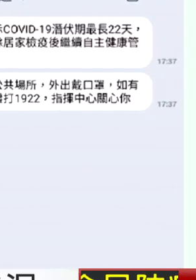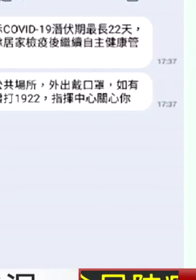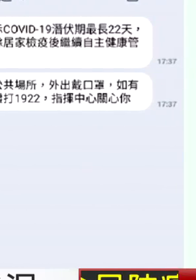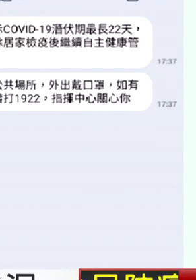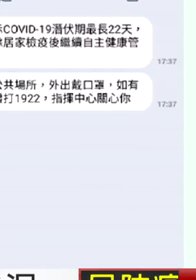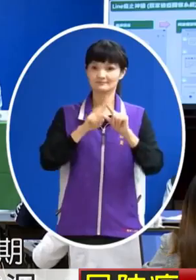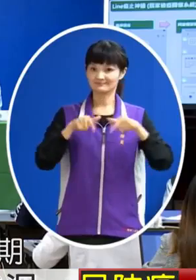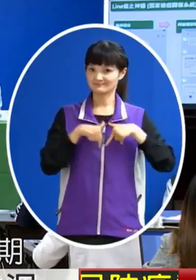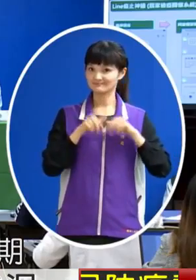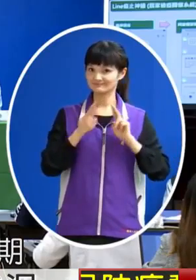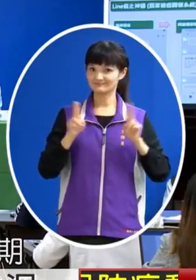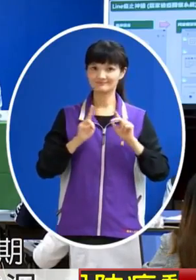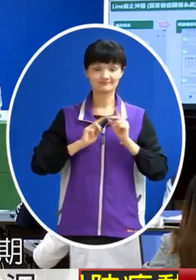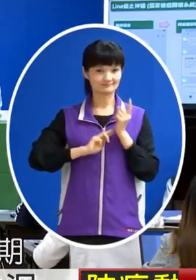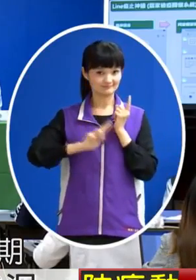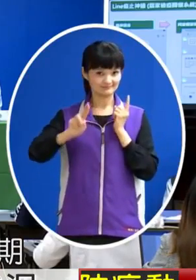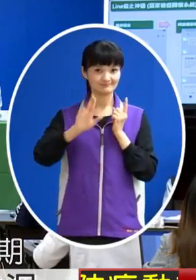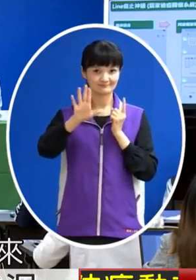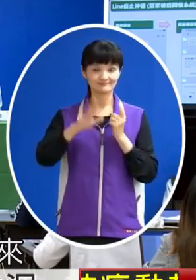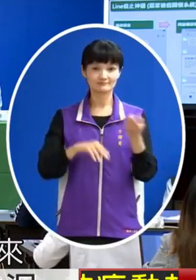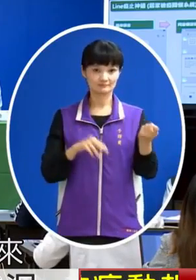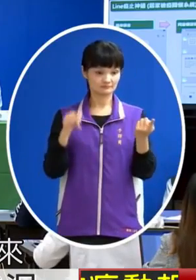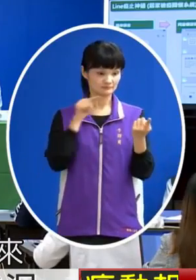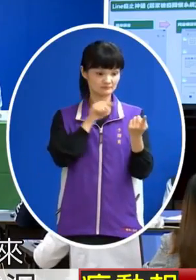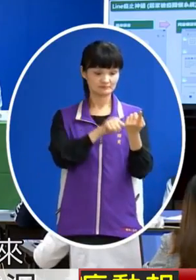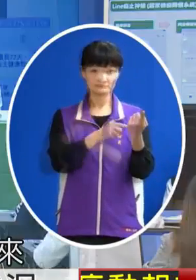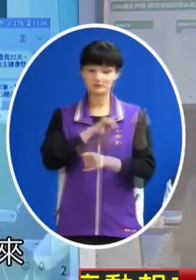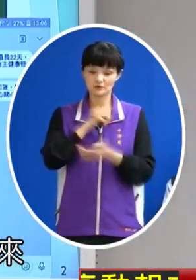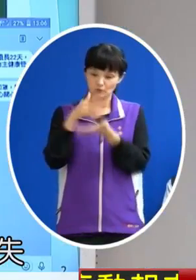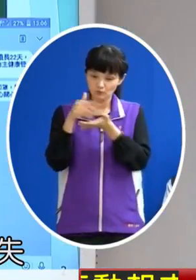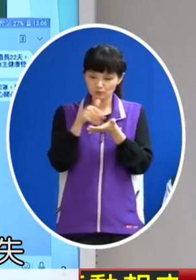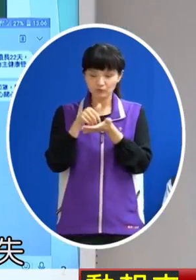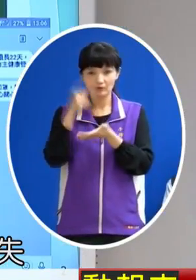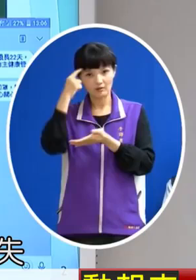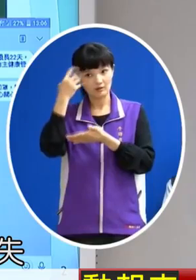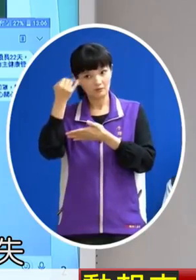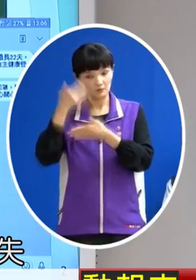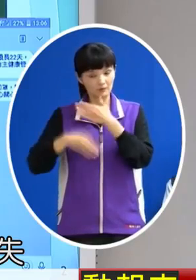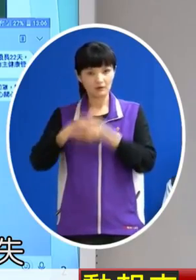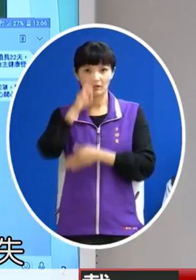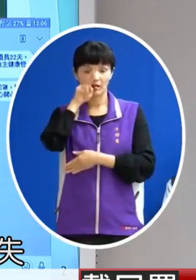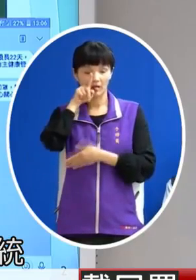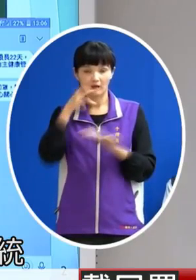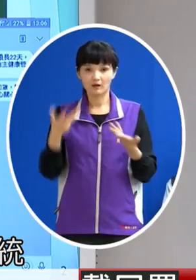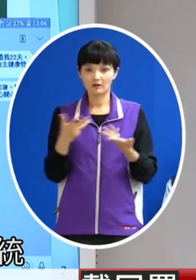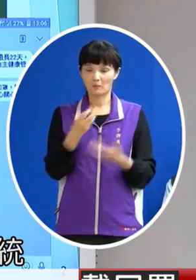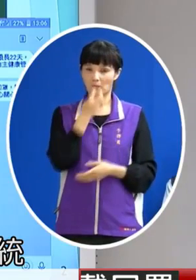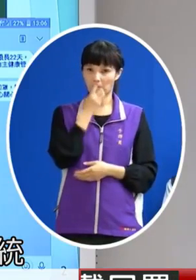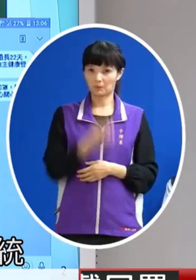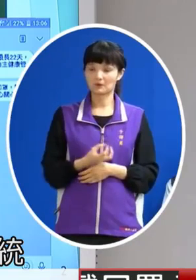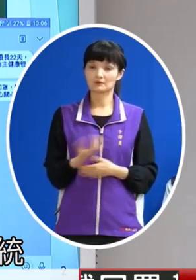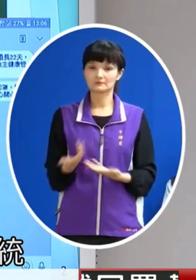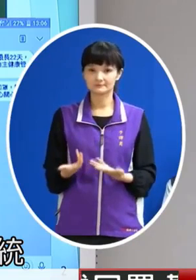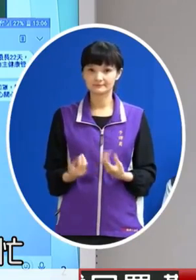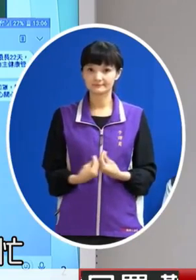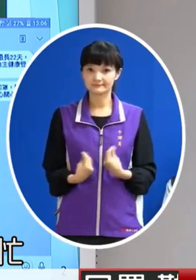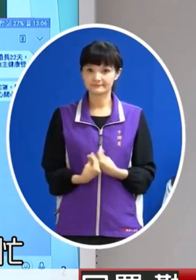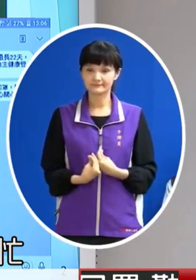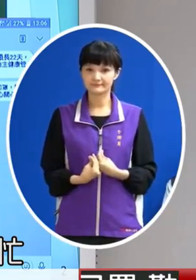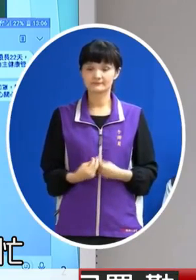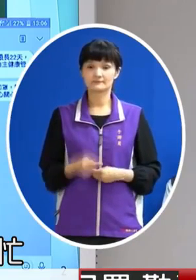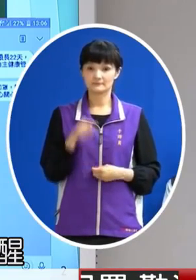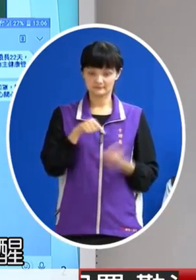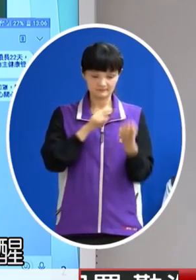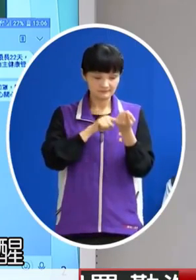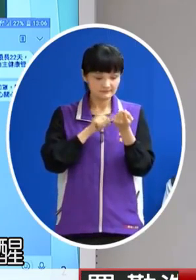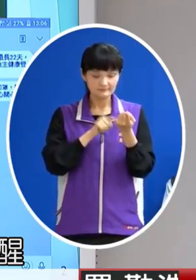的正确日期。 检疫结束的日期算错了，提前出来，那有遭到一些损失了哈。那透过这个系统，其实它可